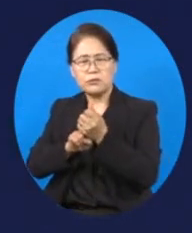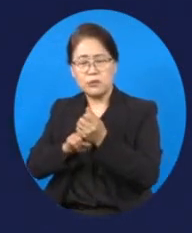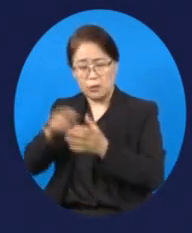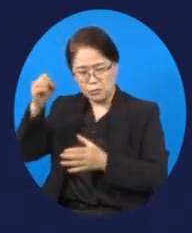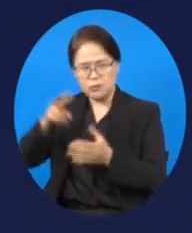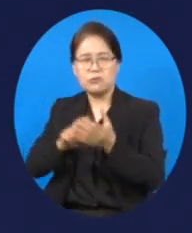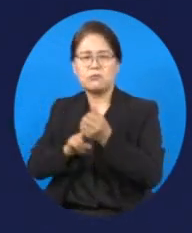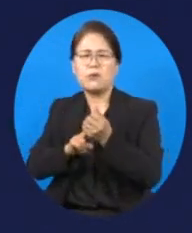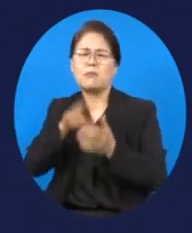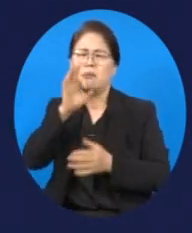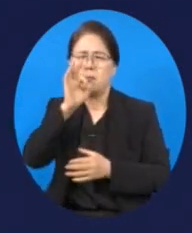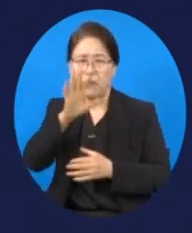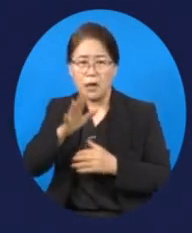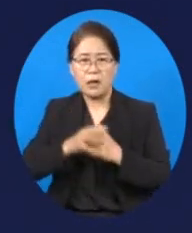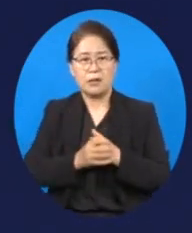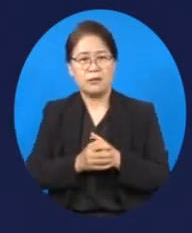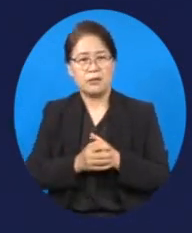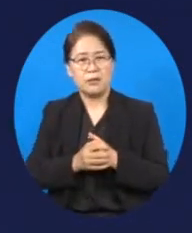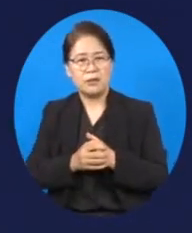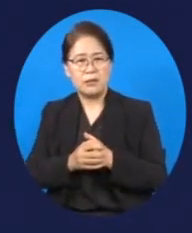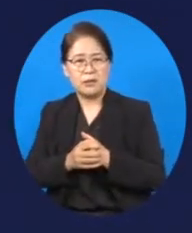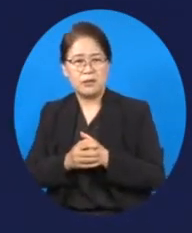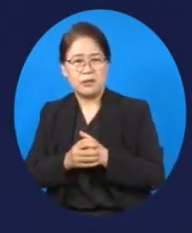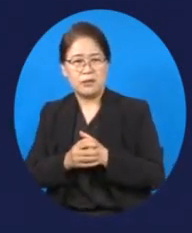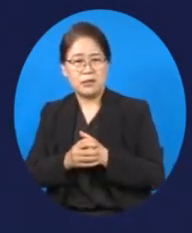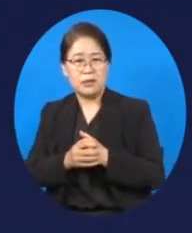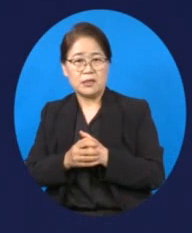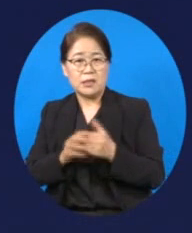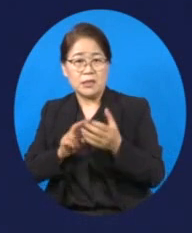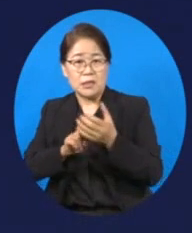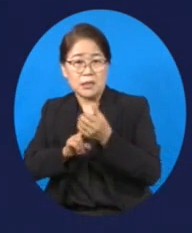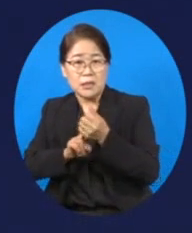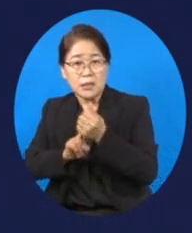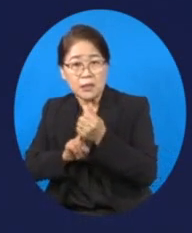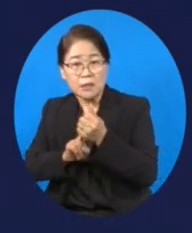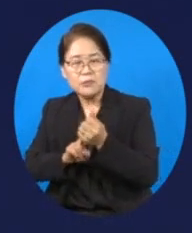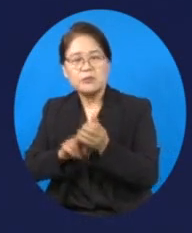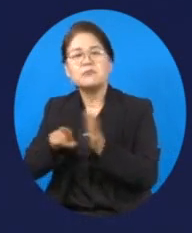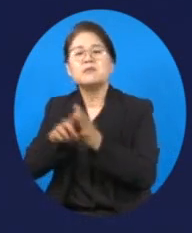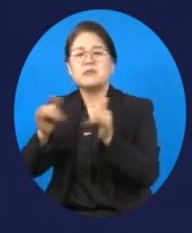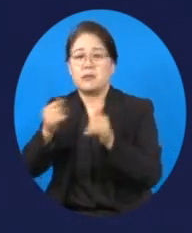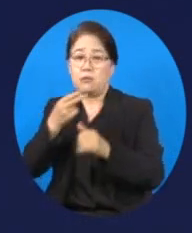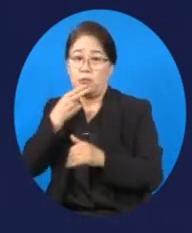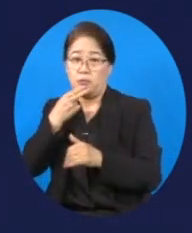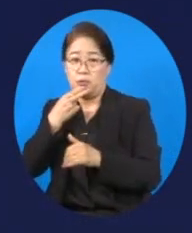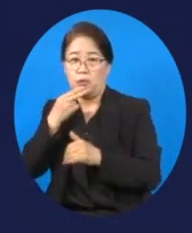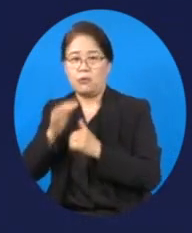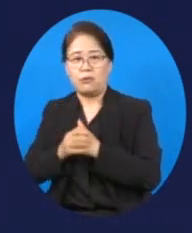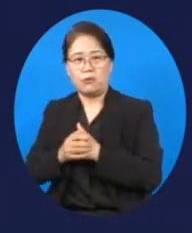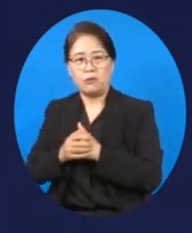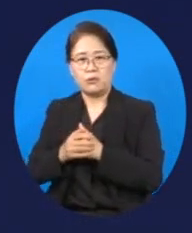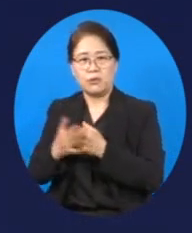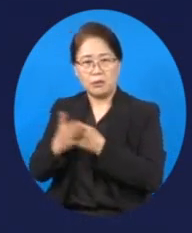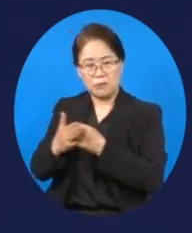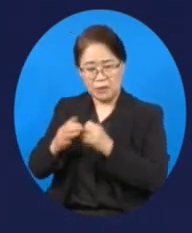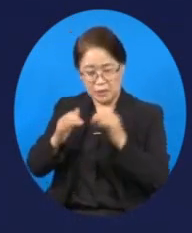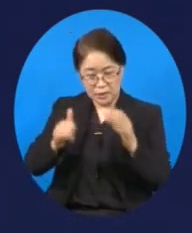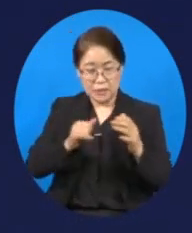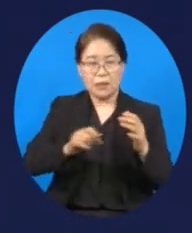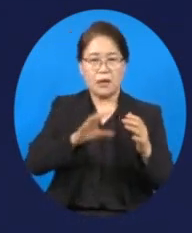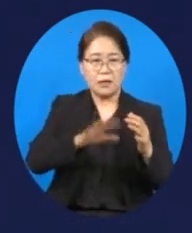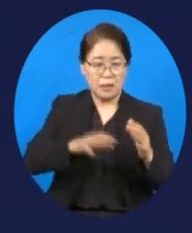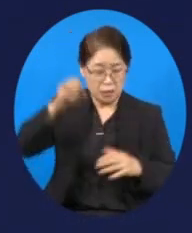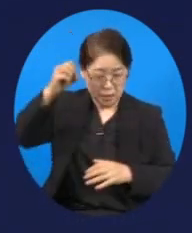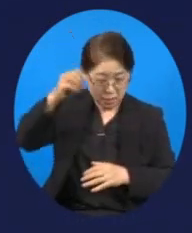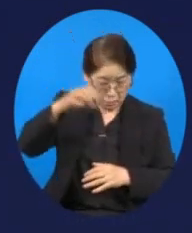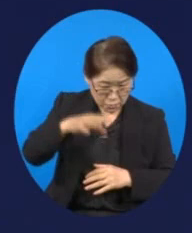말씀드립니다이 세상에 은밀한 감추어진 신자는 없습니다 그러므로 우리는 이제이 세상의